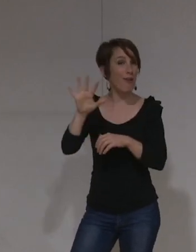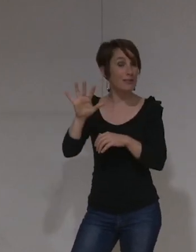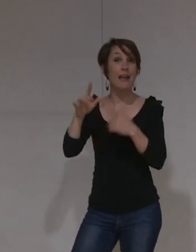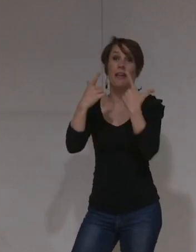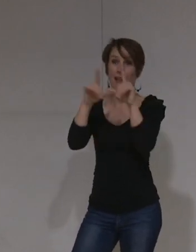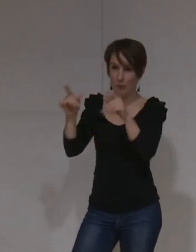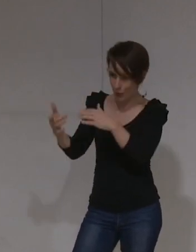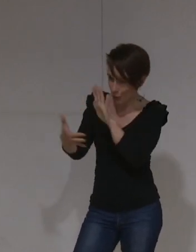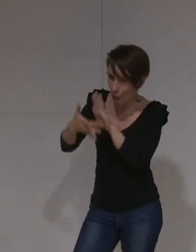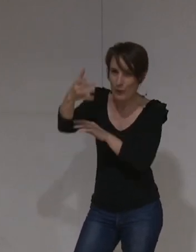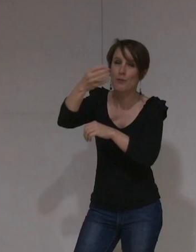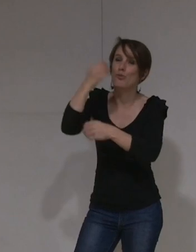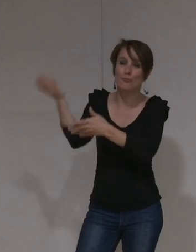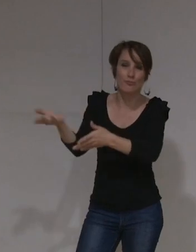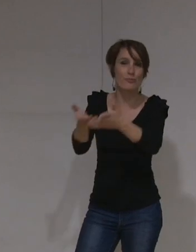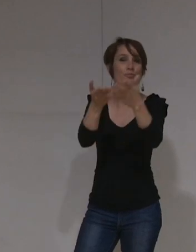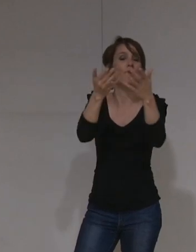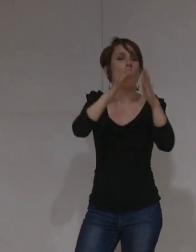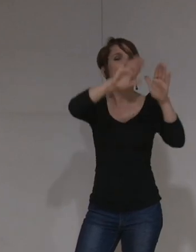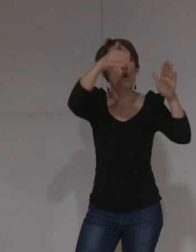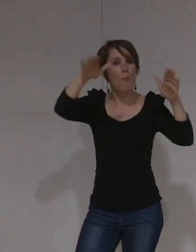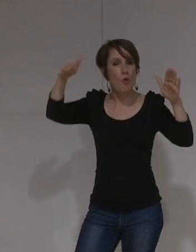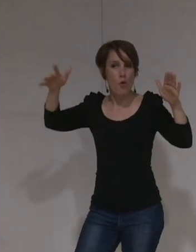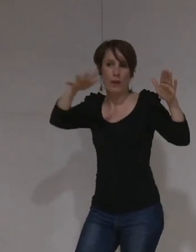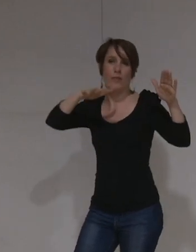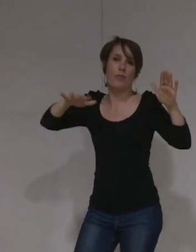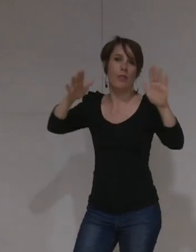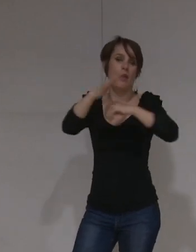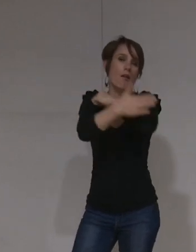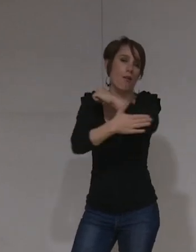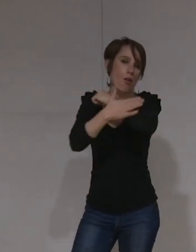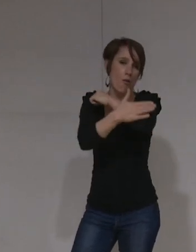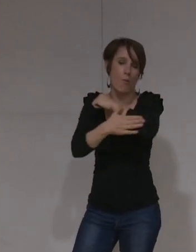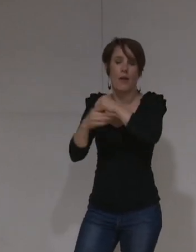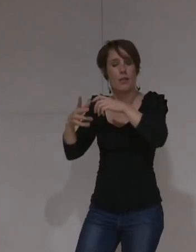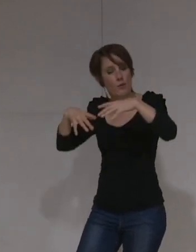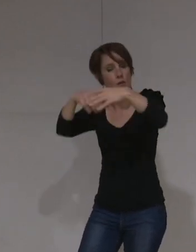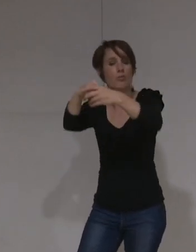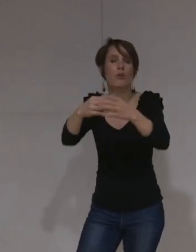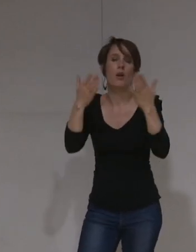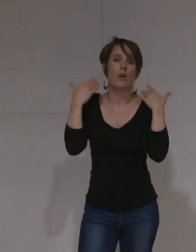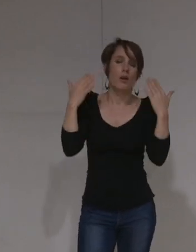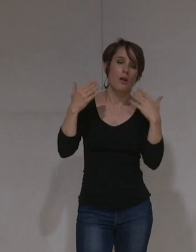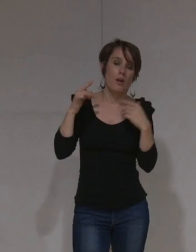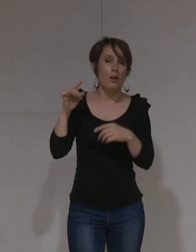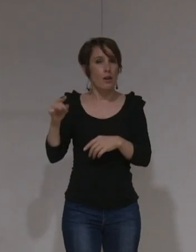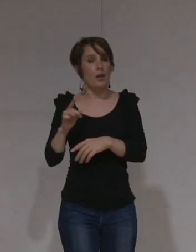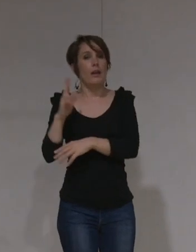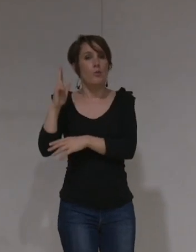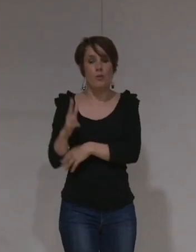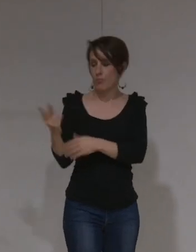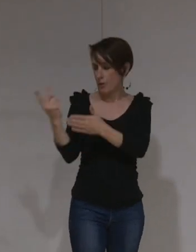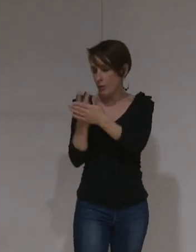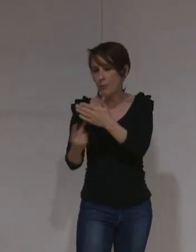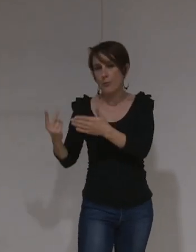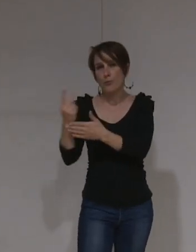Turin qu'il va se se reconstruire en quelque sorte et les premières œuvres qu'il réalise c'est que vous avez aperçu juste